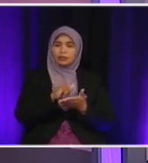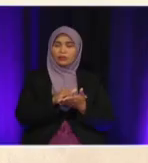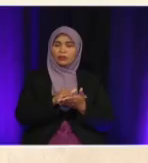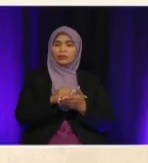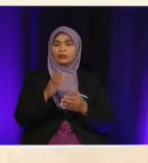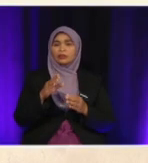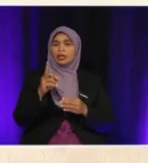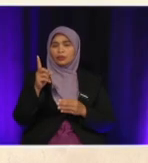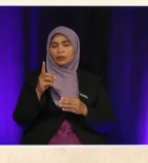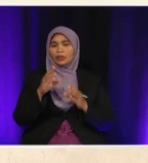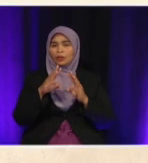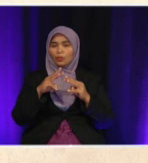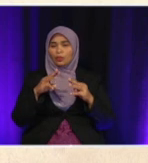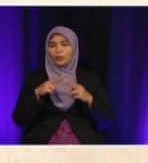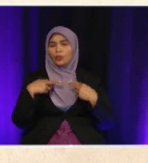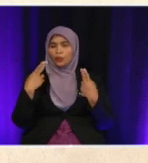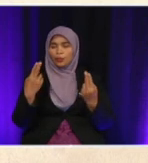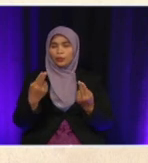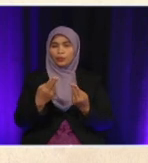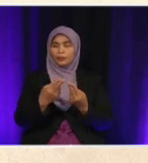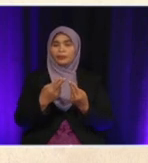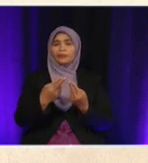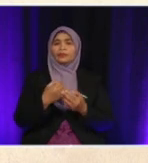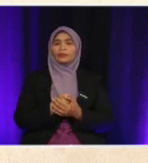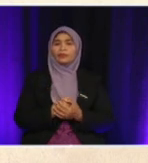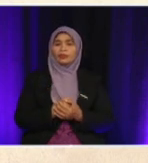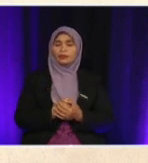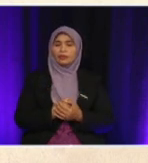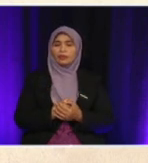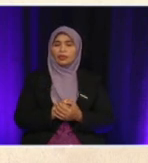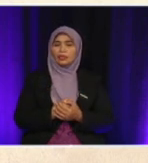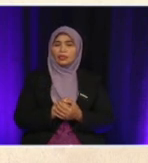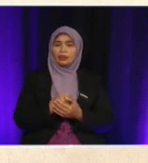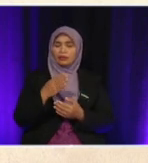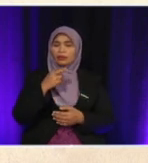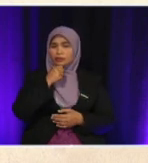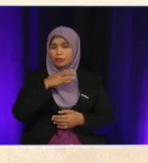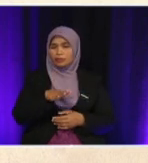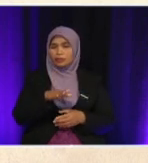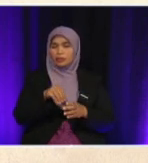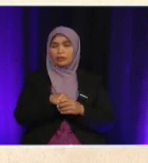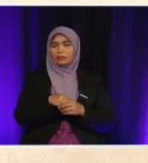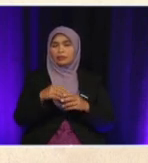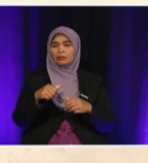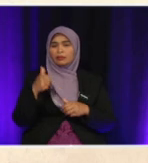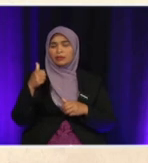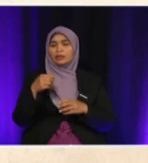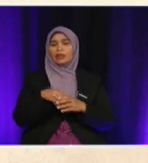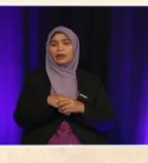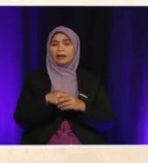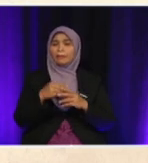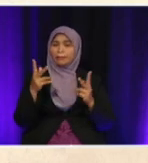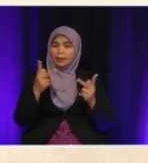dan juga aspek strategi perang ah murid-murid Tahu toh bahwa Rasulullah sangat hebat dalam peperangannya